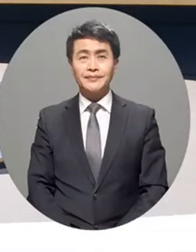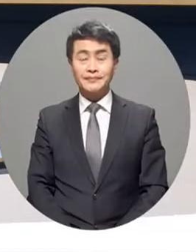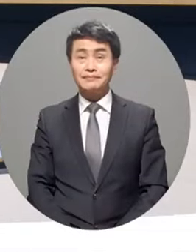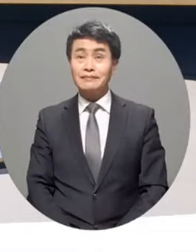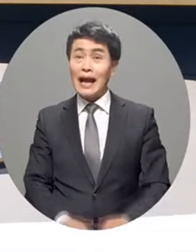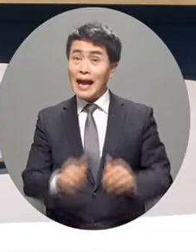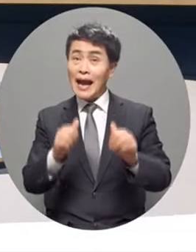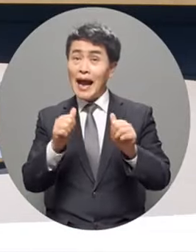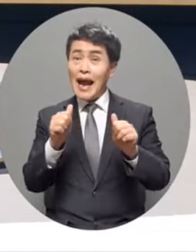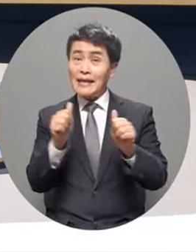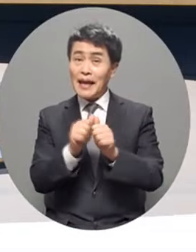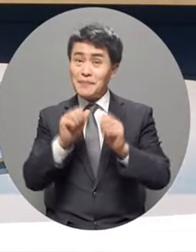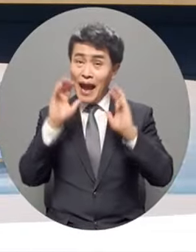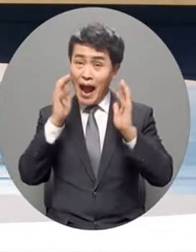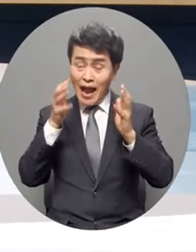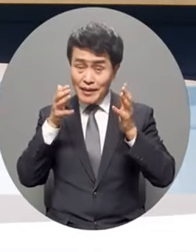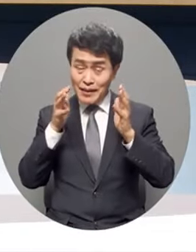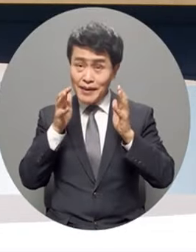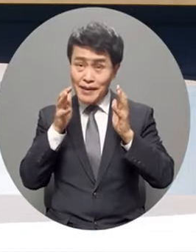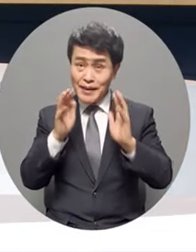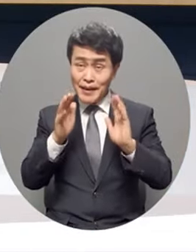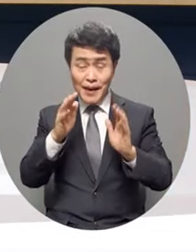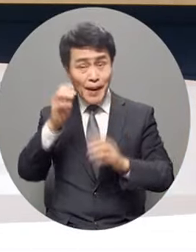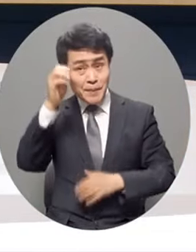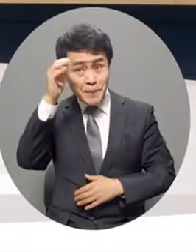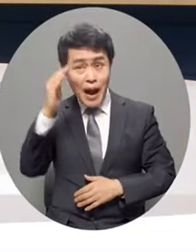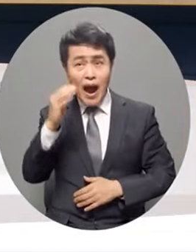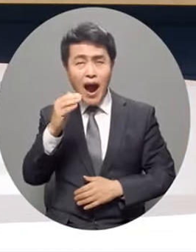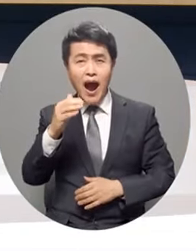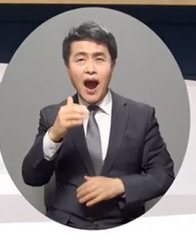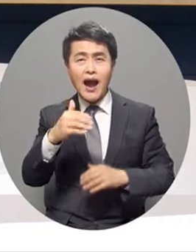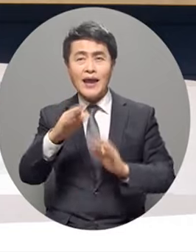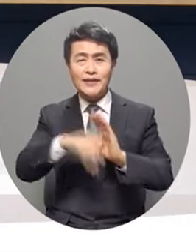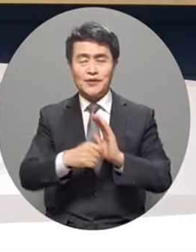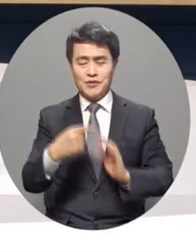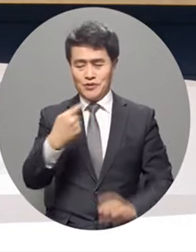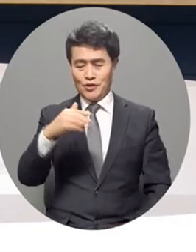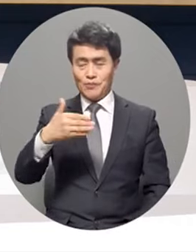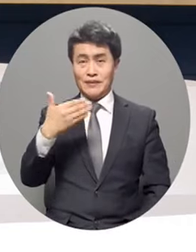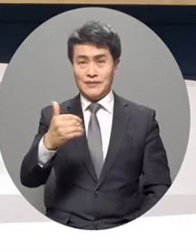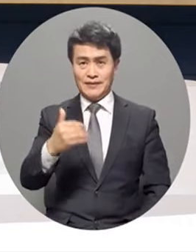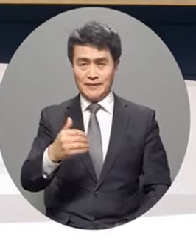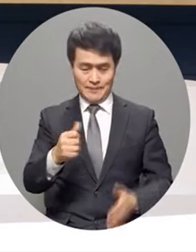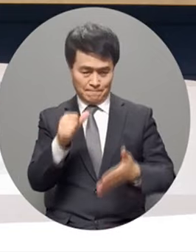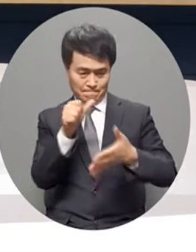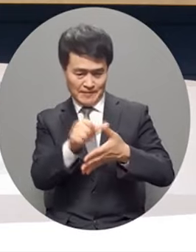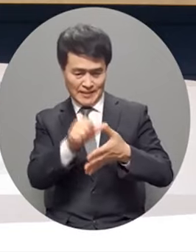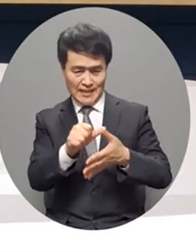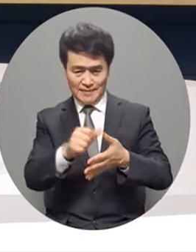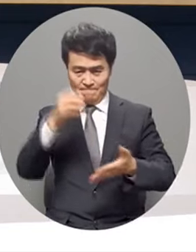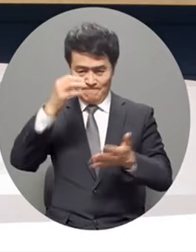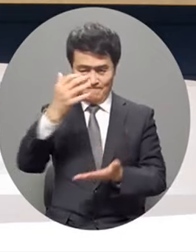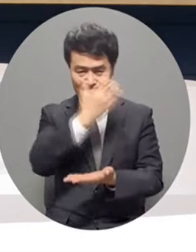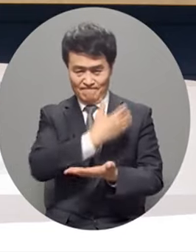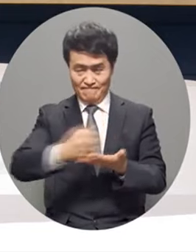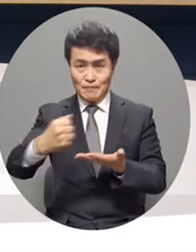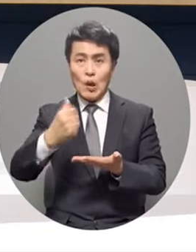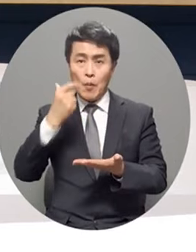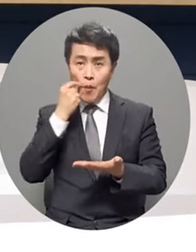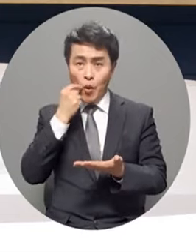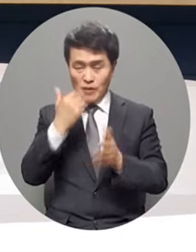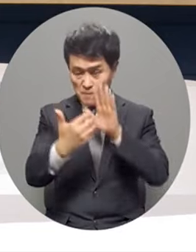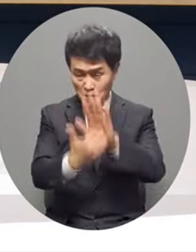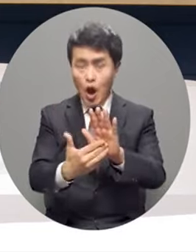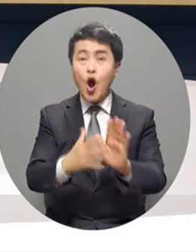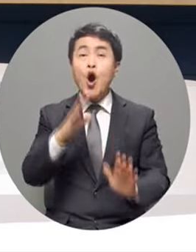남아 선호 사상이 팽배했던 지난 1977년 장남이 유산을 독점하지 못하도록 유류분 제도라는게